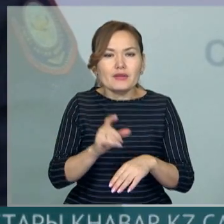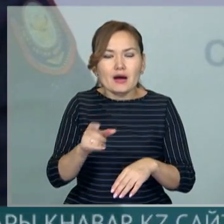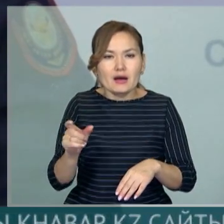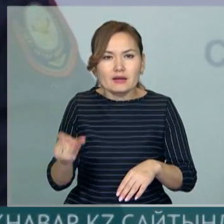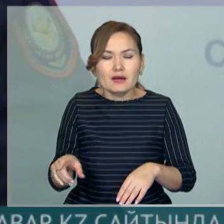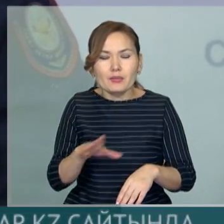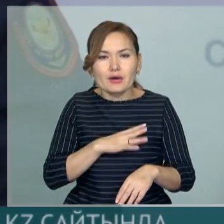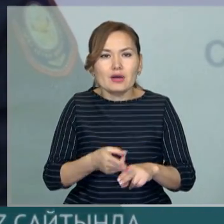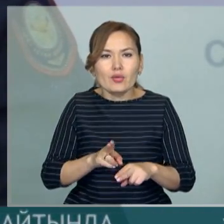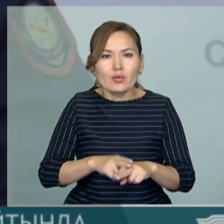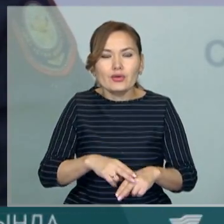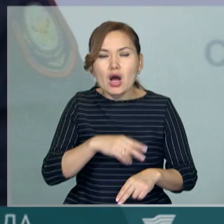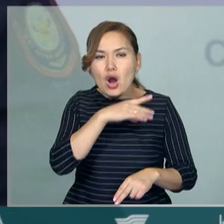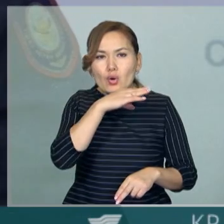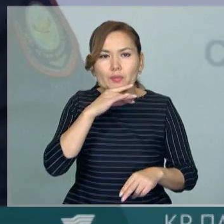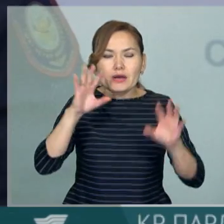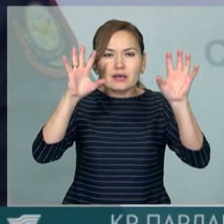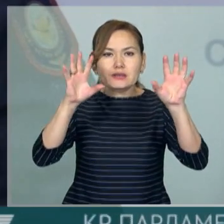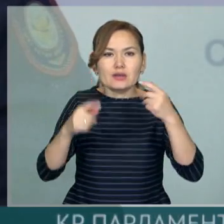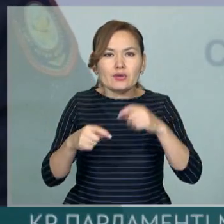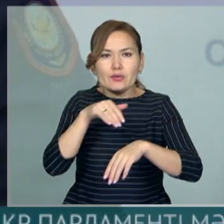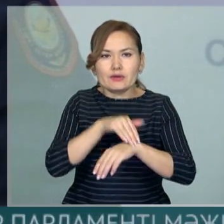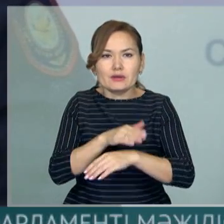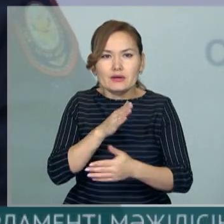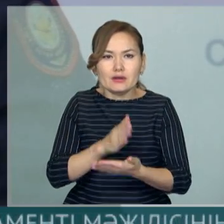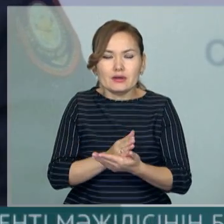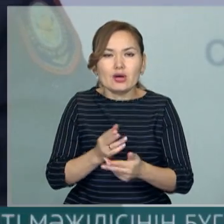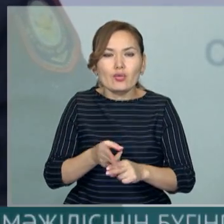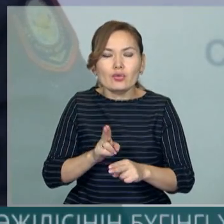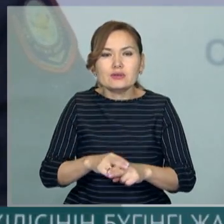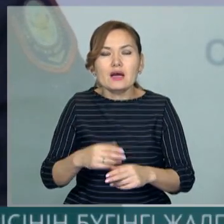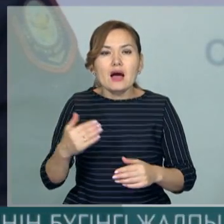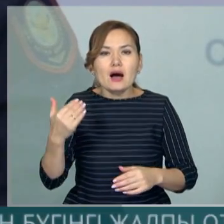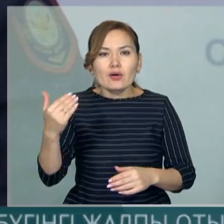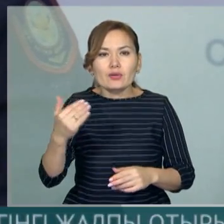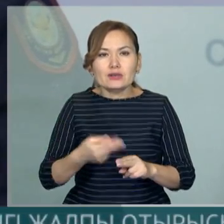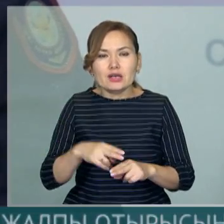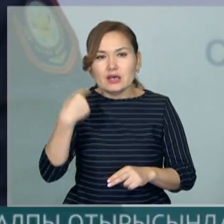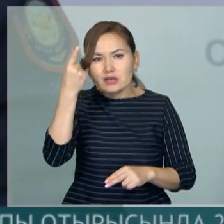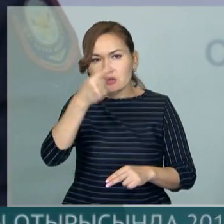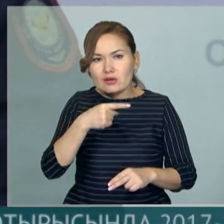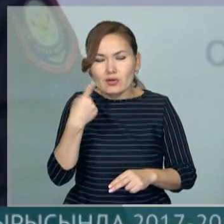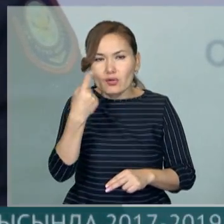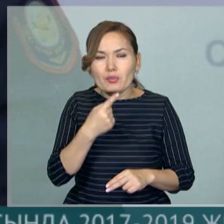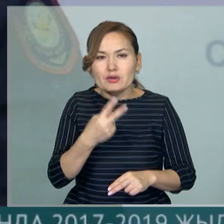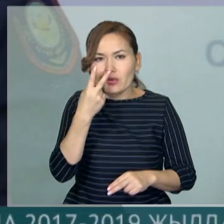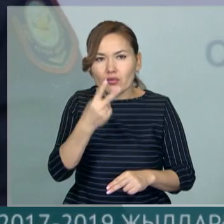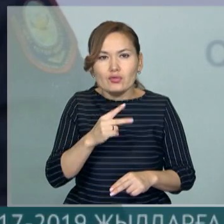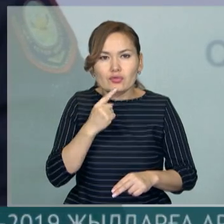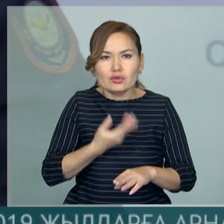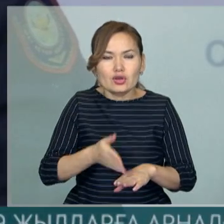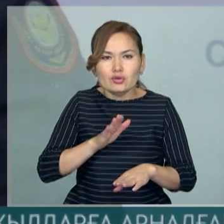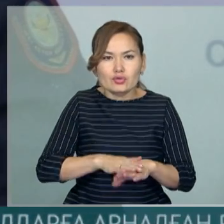барғанда бастарына жамылғы киіп, медициналық маскамен беттерін тұмшалап алған. Сондықтан бейне жазбада кім екендіктерін анықтау қиынға